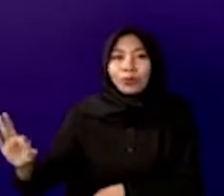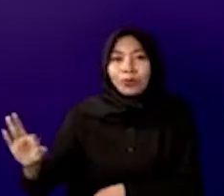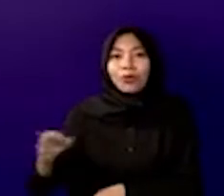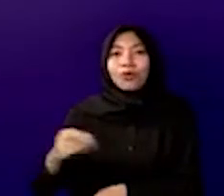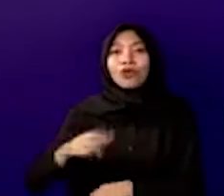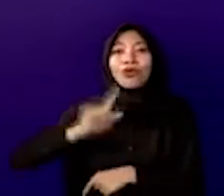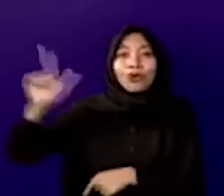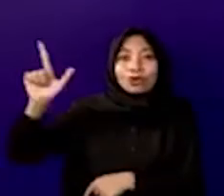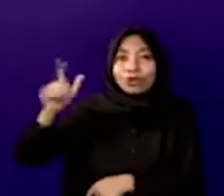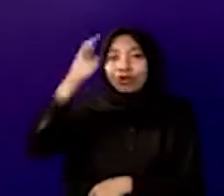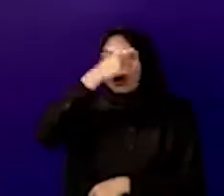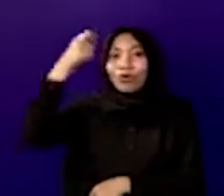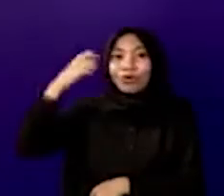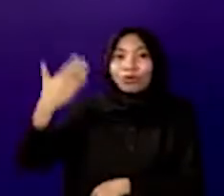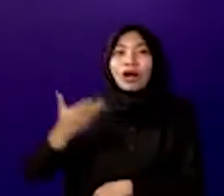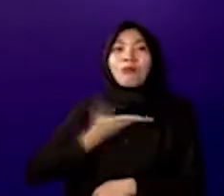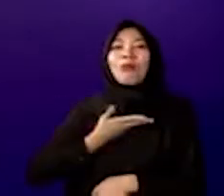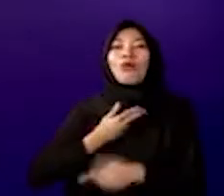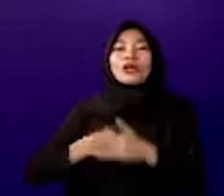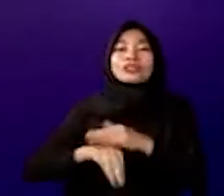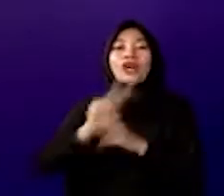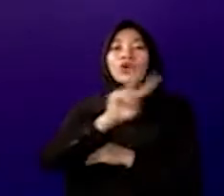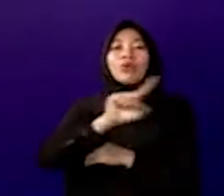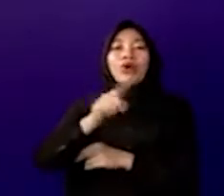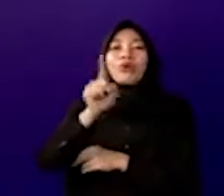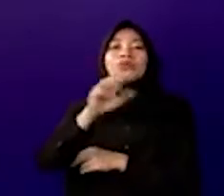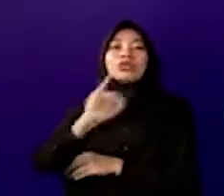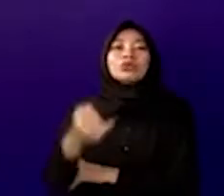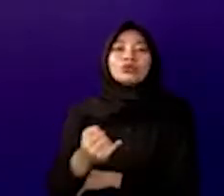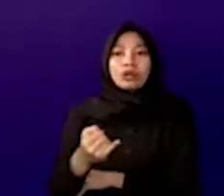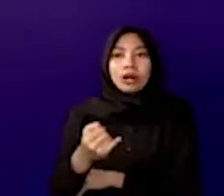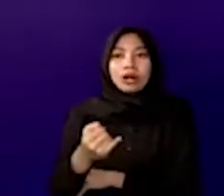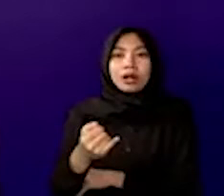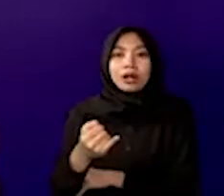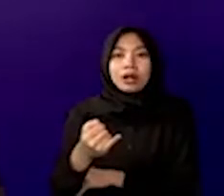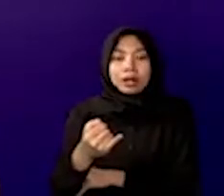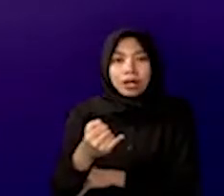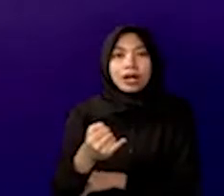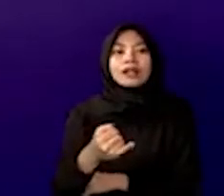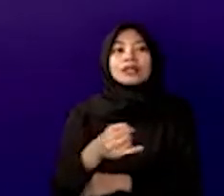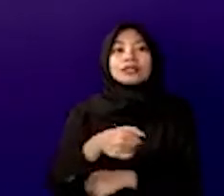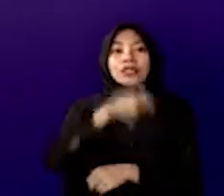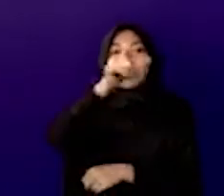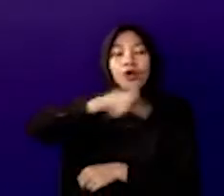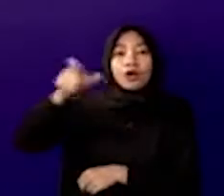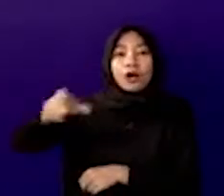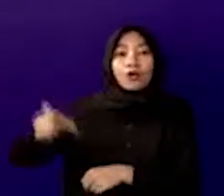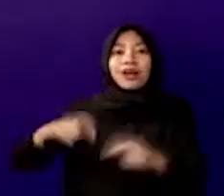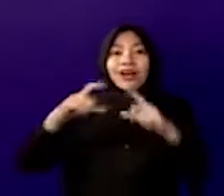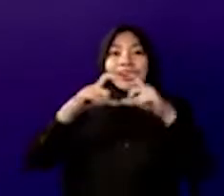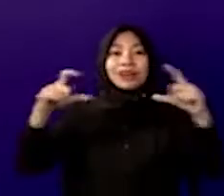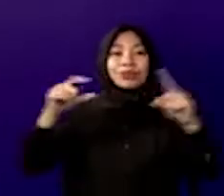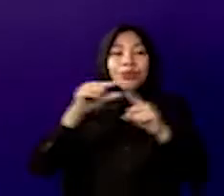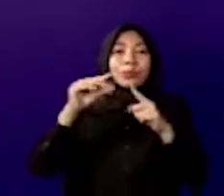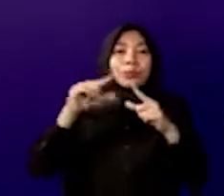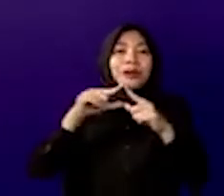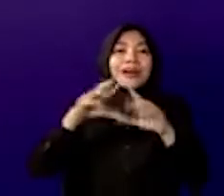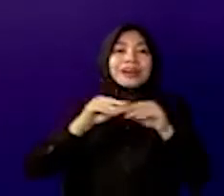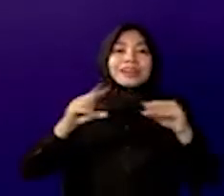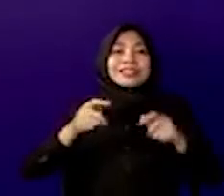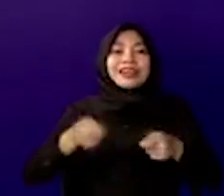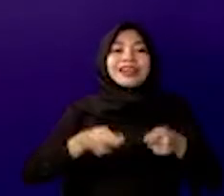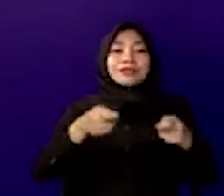2,9 juta Nah kalau kita potret dari pendaftar kartu prakerja itu pendaftar kartu prakerja itu